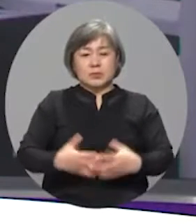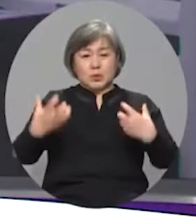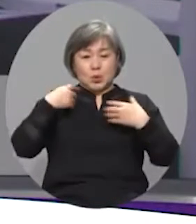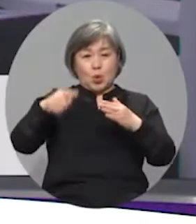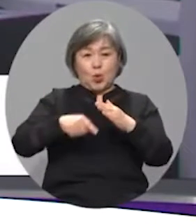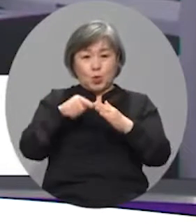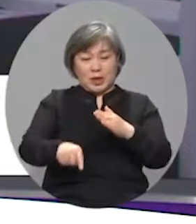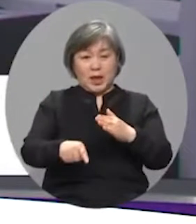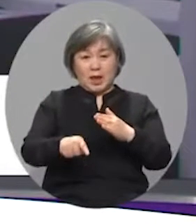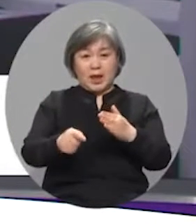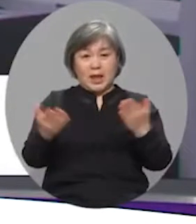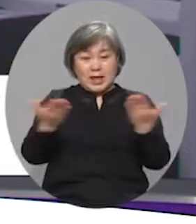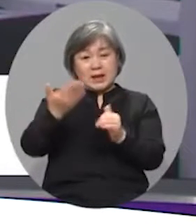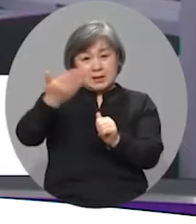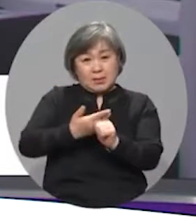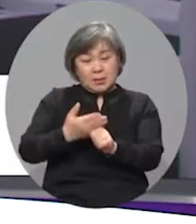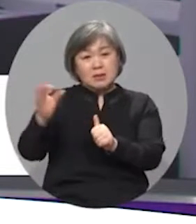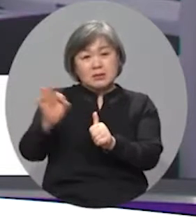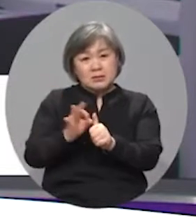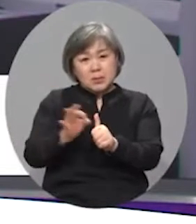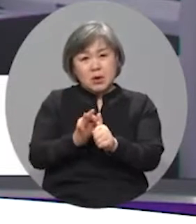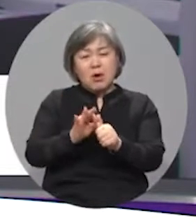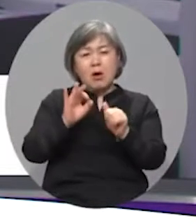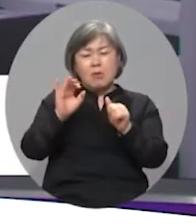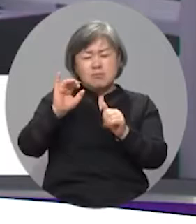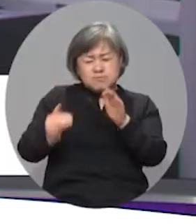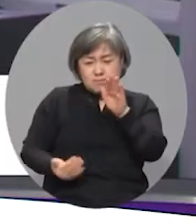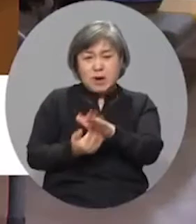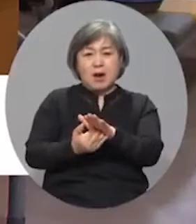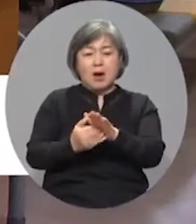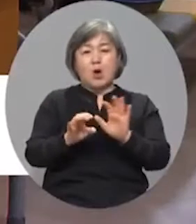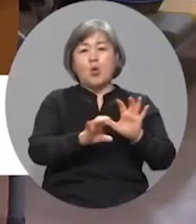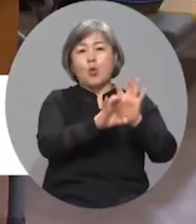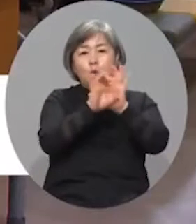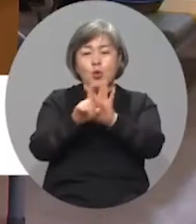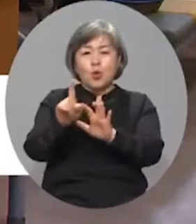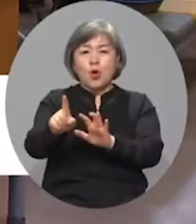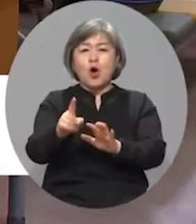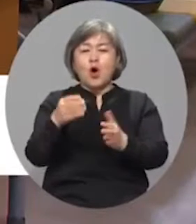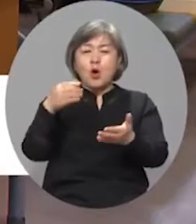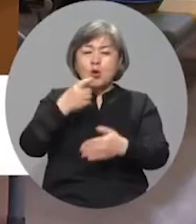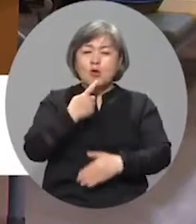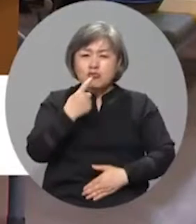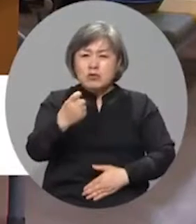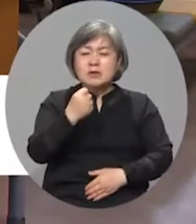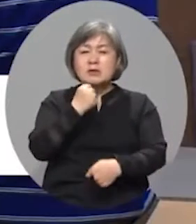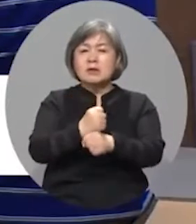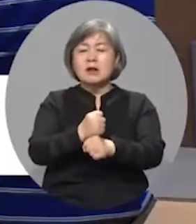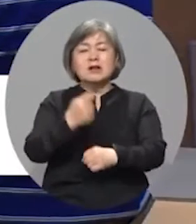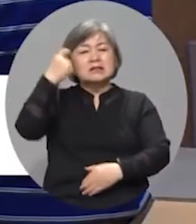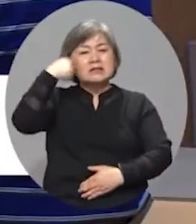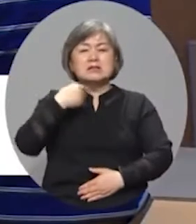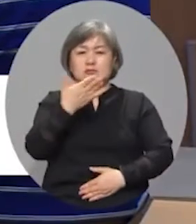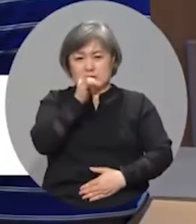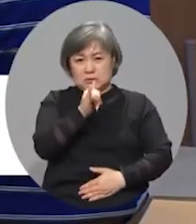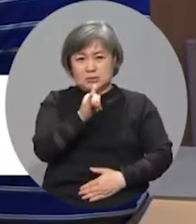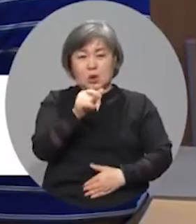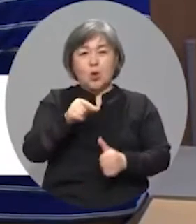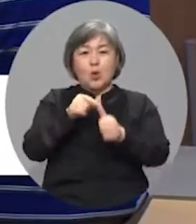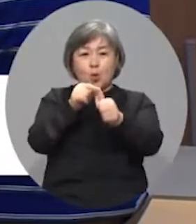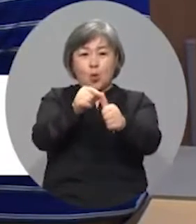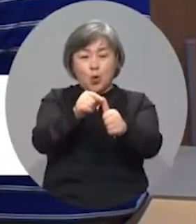돈에 실업급여 신청자 수가 역대 최고치를 경신해 코나 달고 용 위기를 실감케 하고 있습니다 한국고용정보원